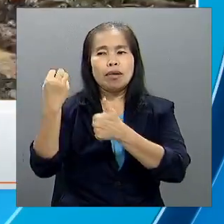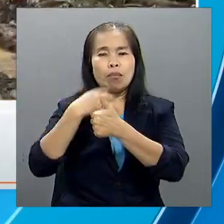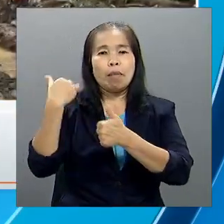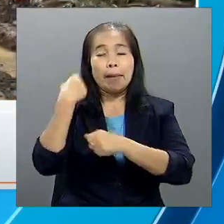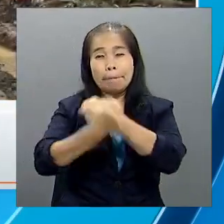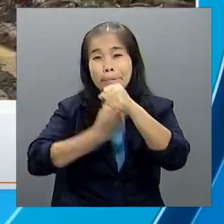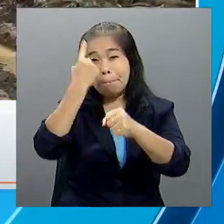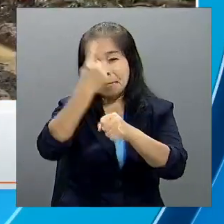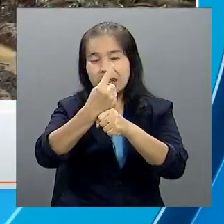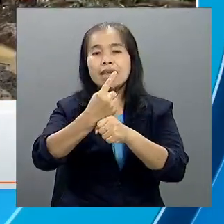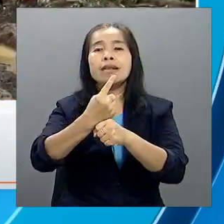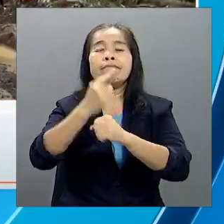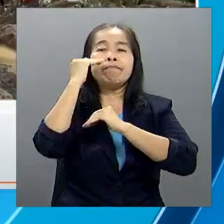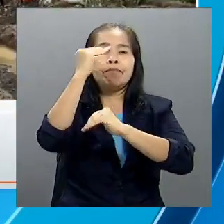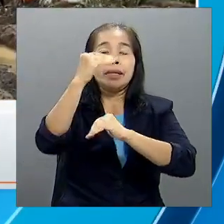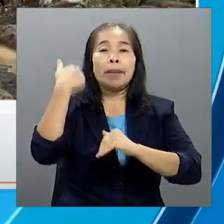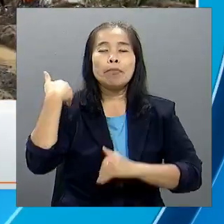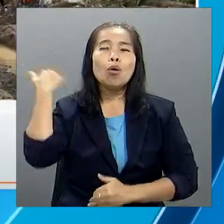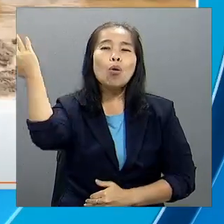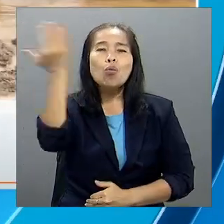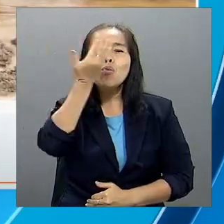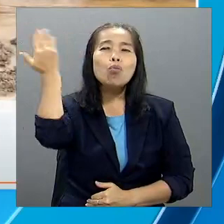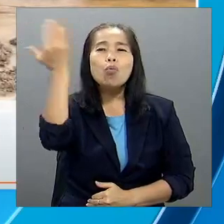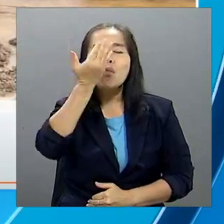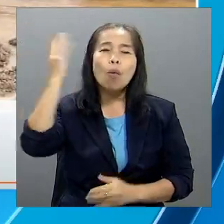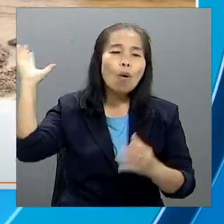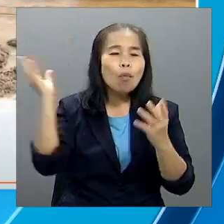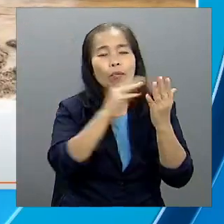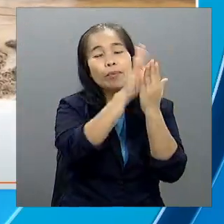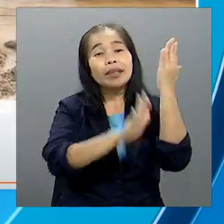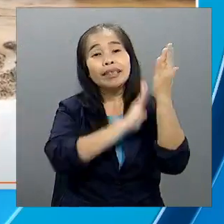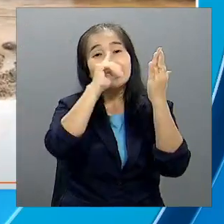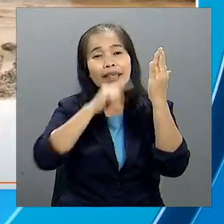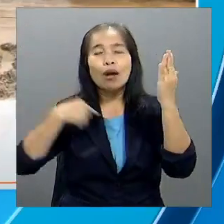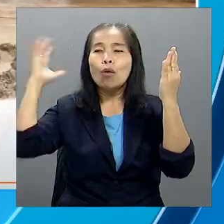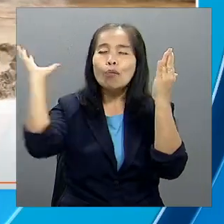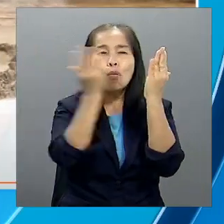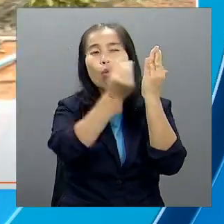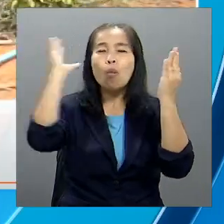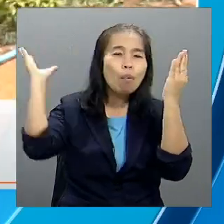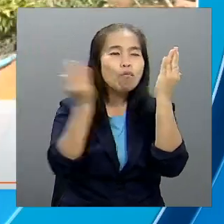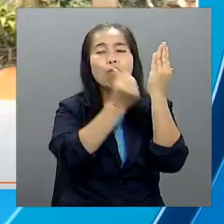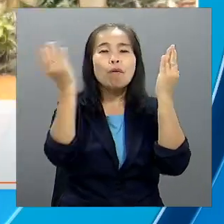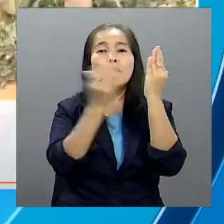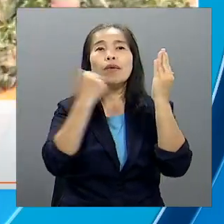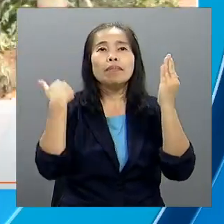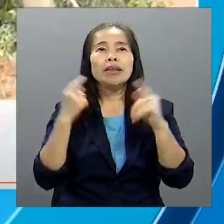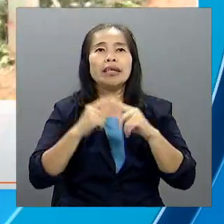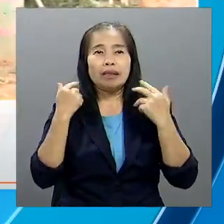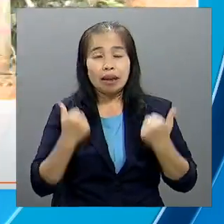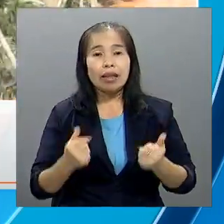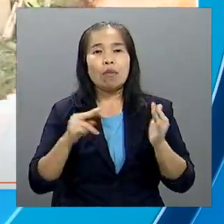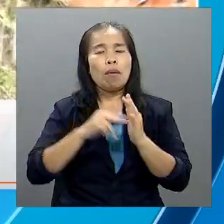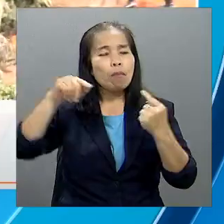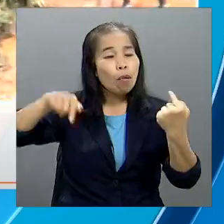ลูกแต่ปีนี้น้อยมากนะคะเพิ่งเข้ามาลูกที่2 แต่ก็ลูกที่2ก็ลูกเบลอเลยนะฮะ ใช่ค่ะแต่ว่าก็เรียกว่าถ้าผลกระทบก็ไม่เยอะม